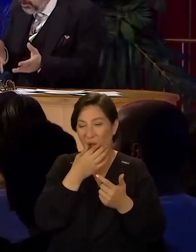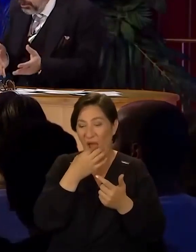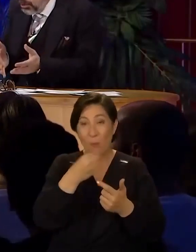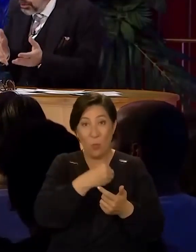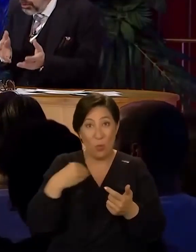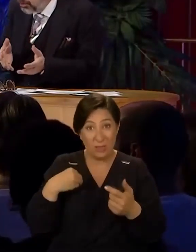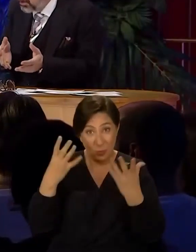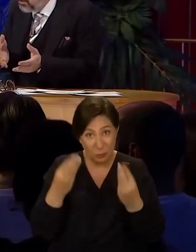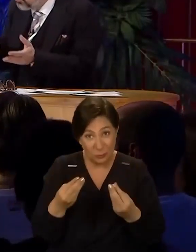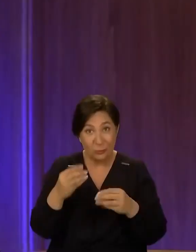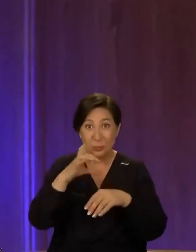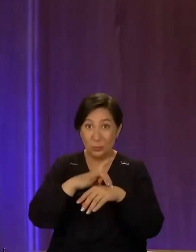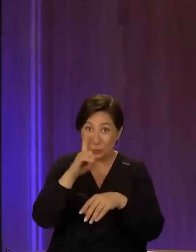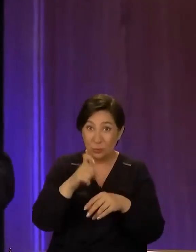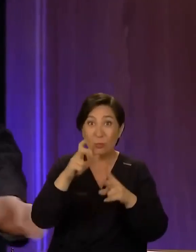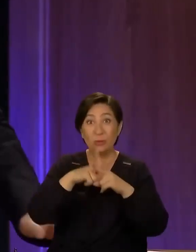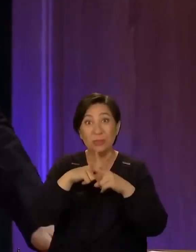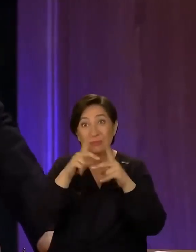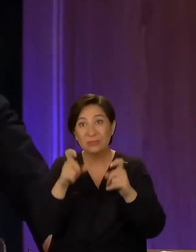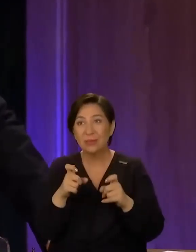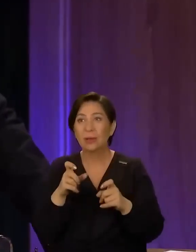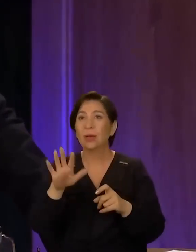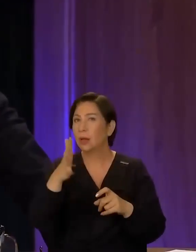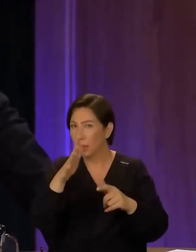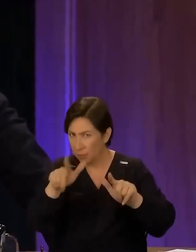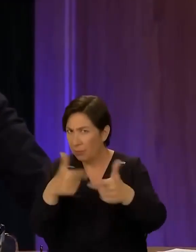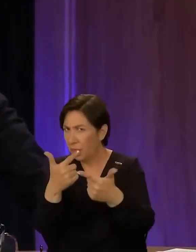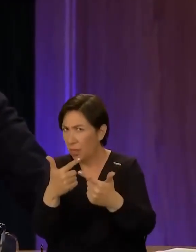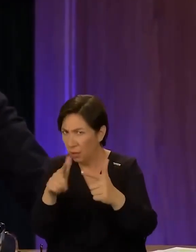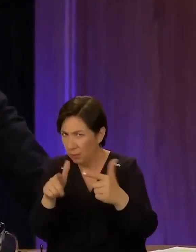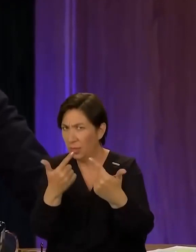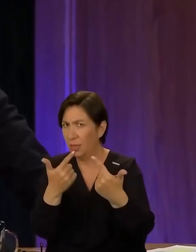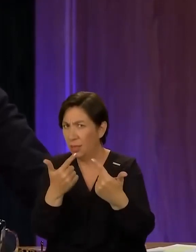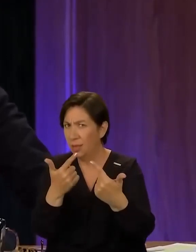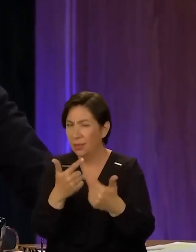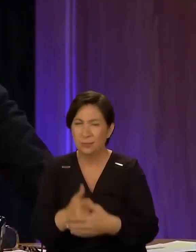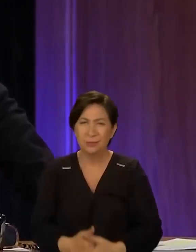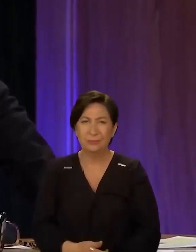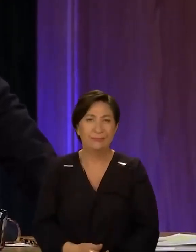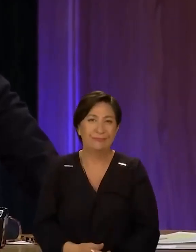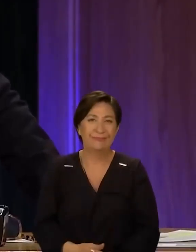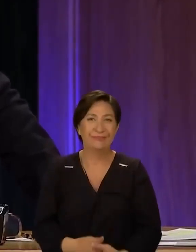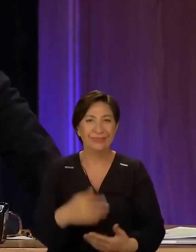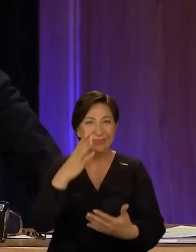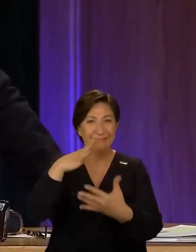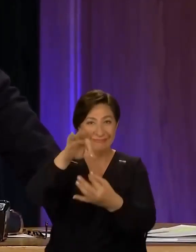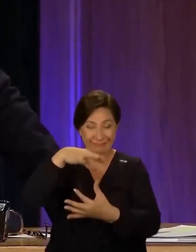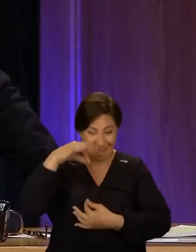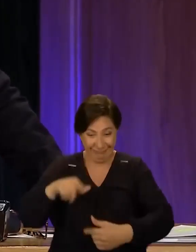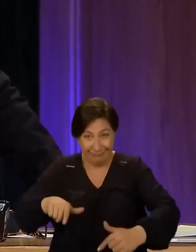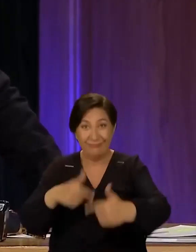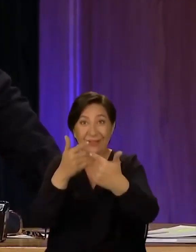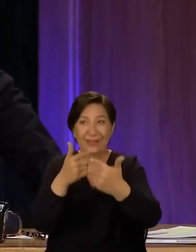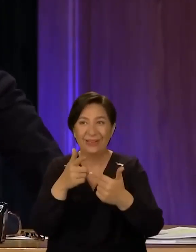mi muayene mi oluyoruz? Doktorda mıyız yoksa poliste miyiz? Birader kamera açmış mı? Yani şahıs kamera açmış